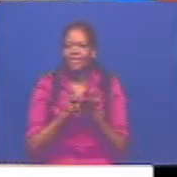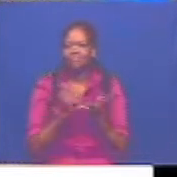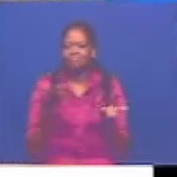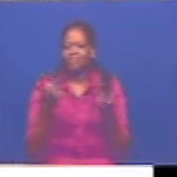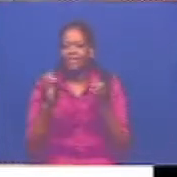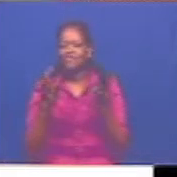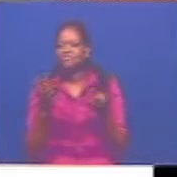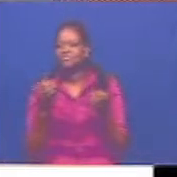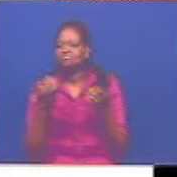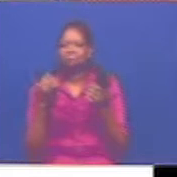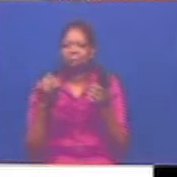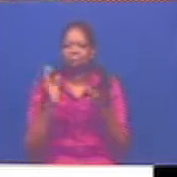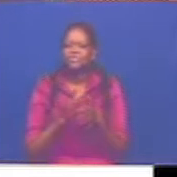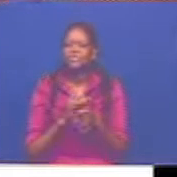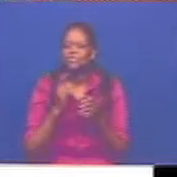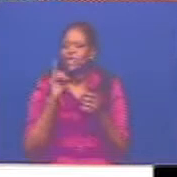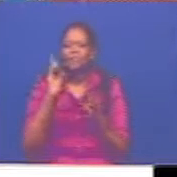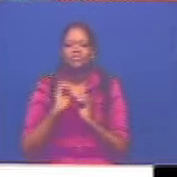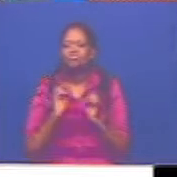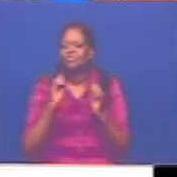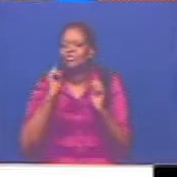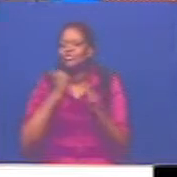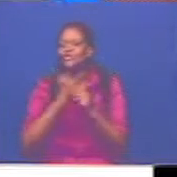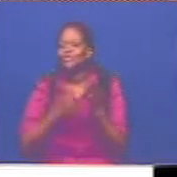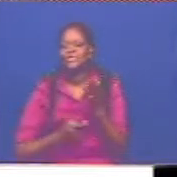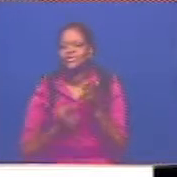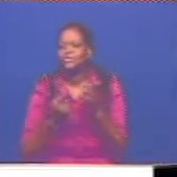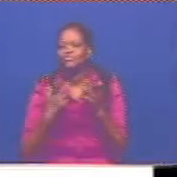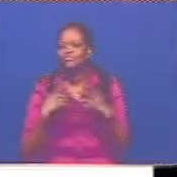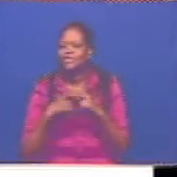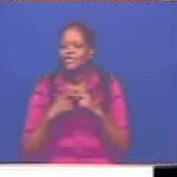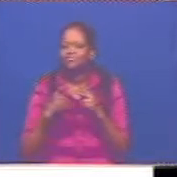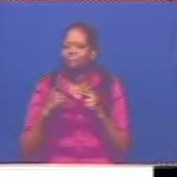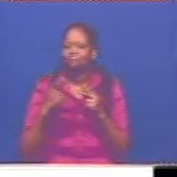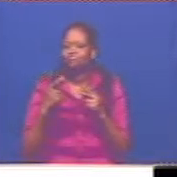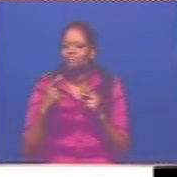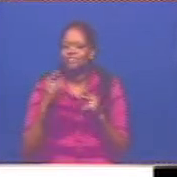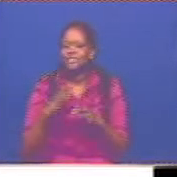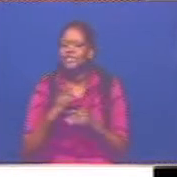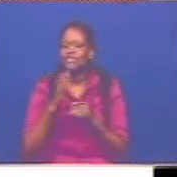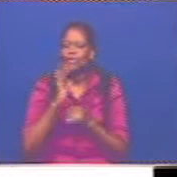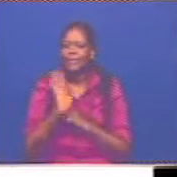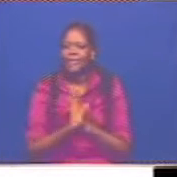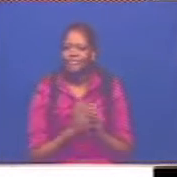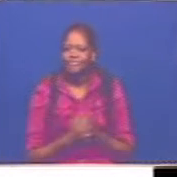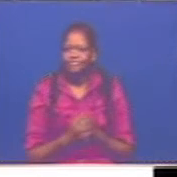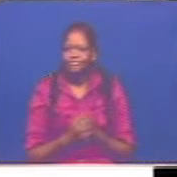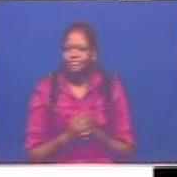kama uchezi Nairobi utafanyaje ndio anze kucheza, unaelewa? Right. Yeah. Richie, what do you think about this? Yeah, me I